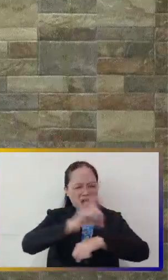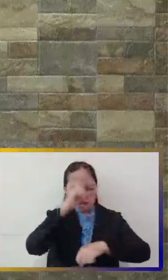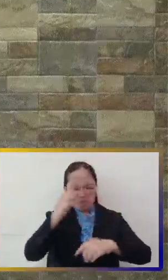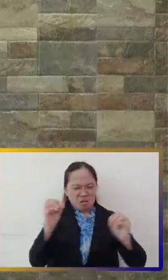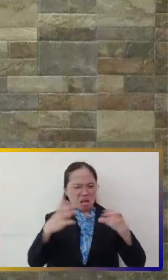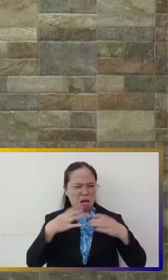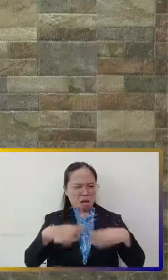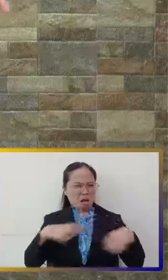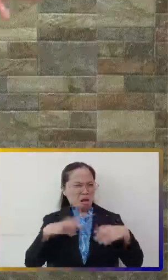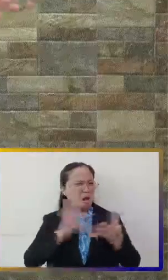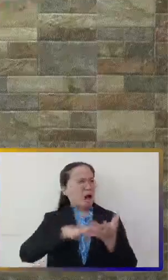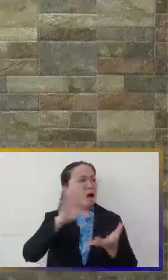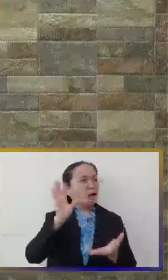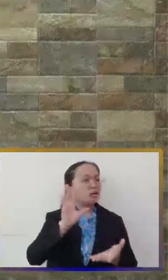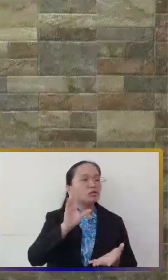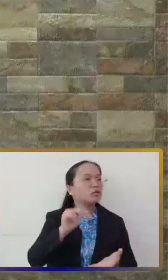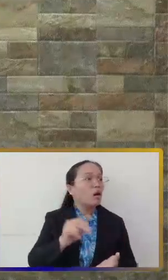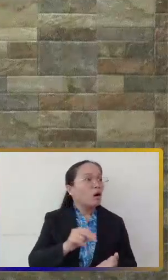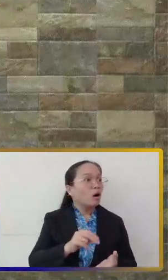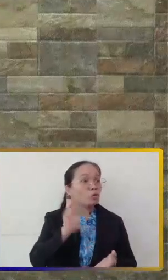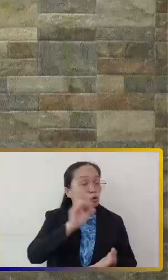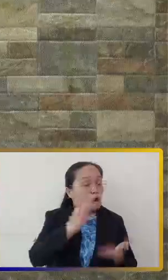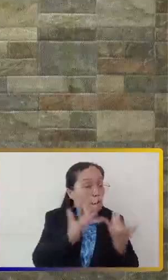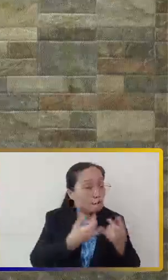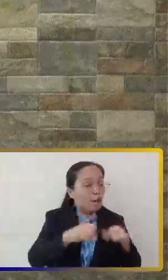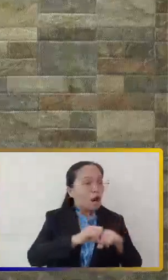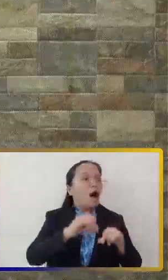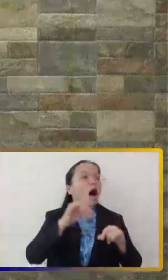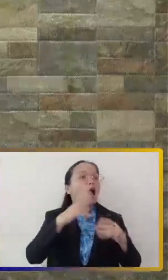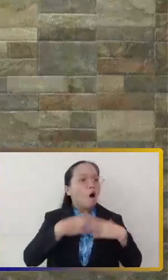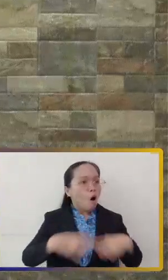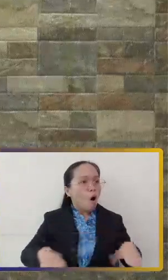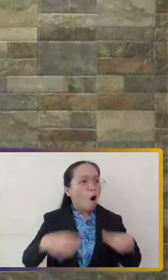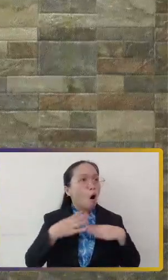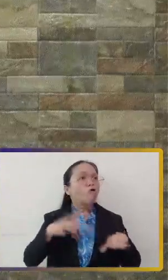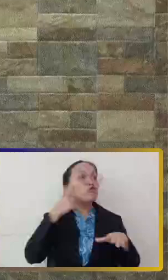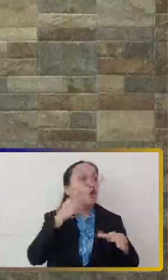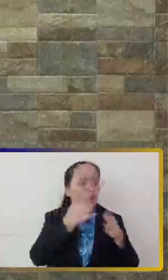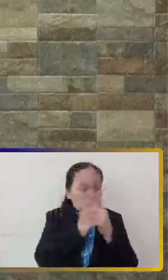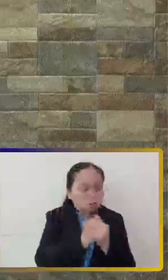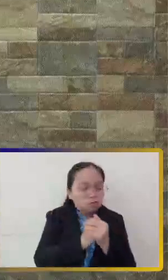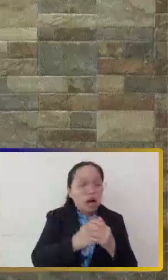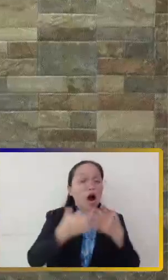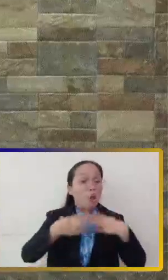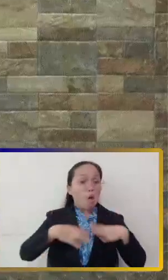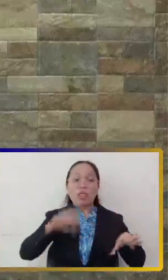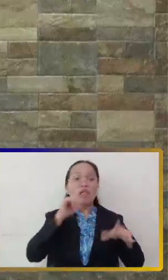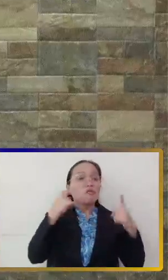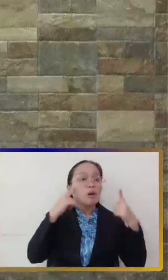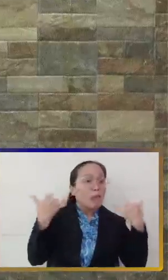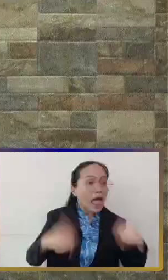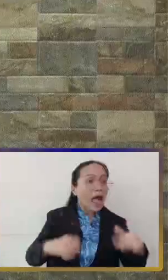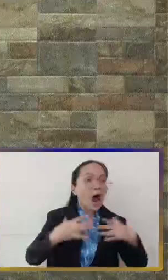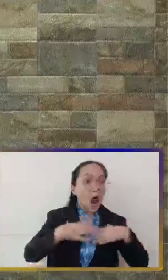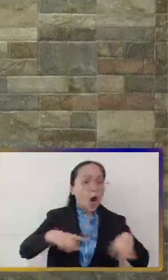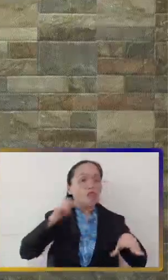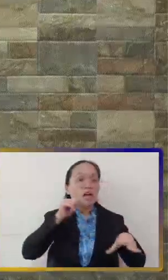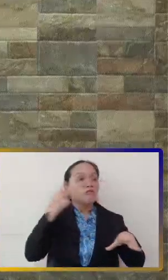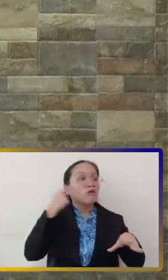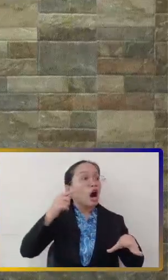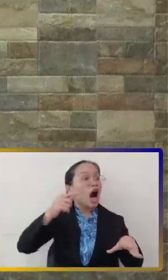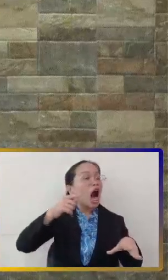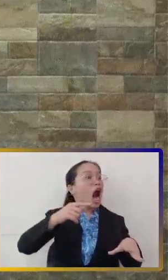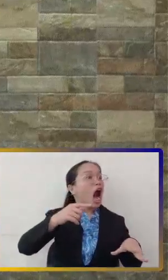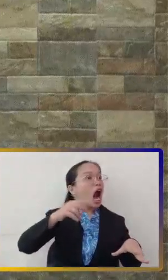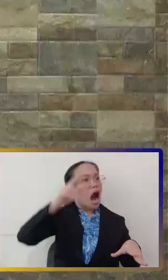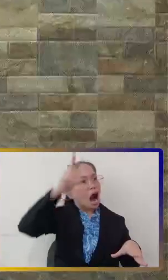Damit na hindi pang laro. Damit na hindi pang inuman. Damit na hindi pang sabong.